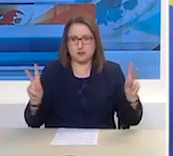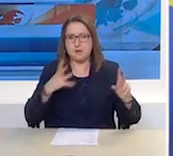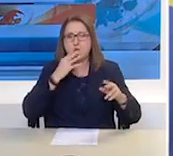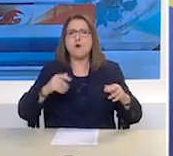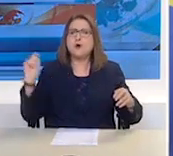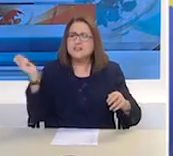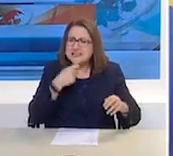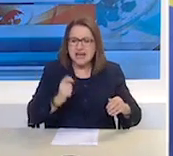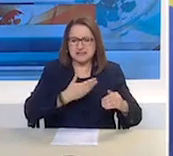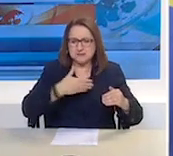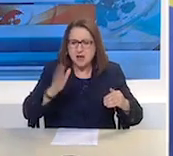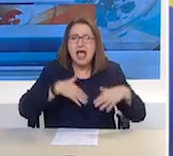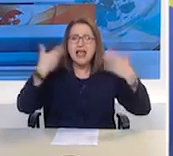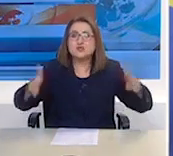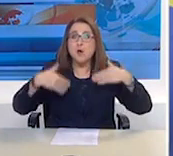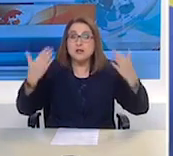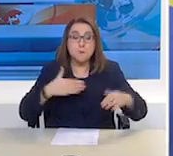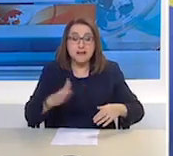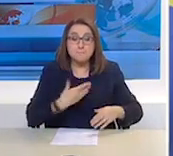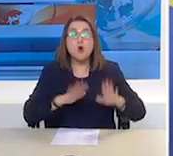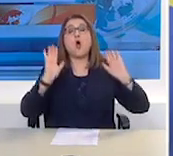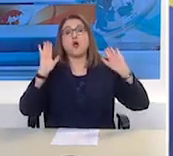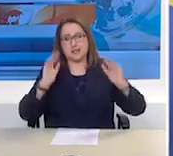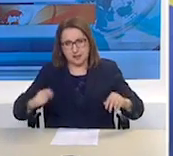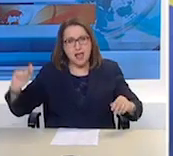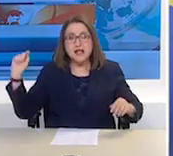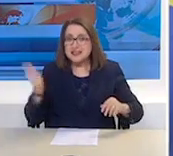άνω. Τις αθλητικές εγκαταστάσεις μπορούν να χρησιμοποιήσουν